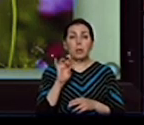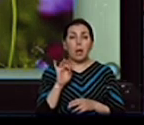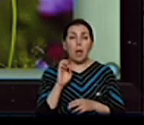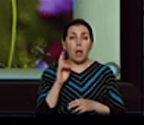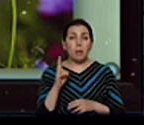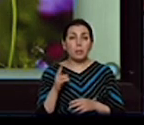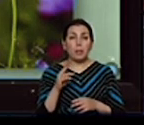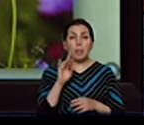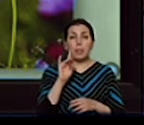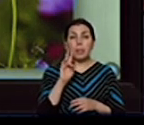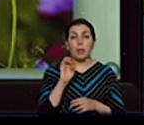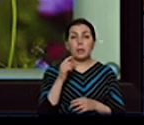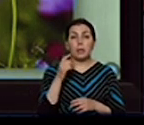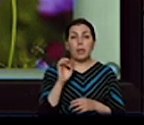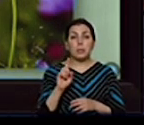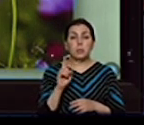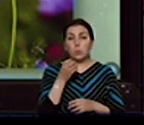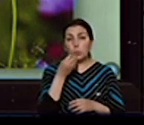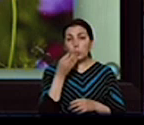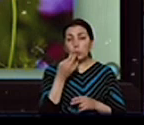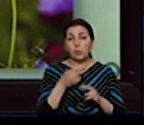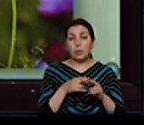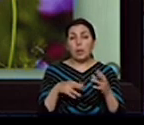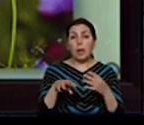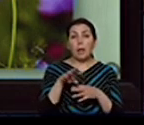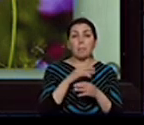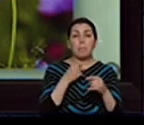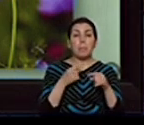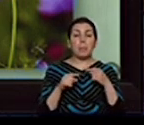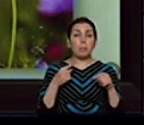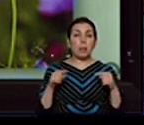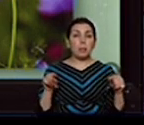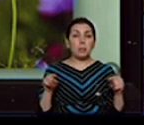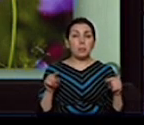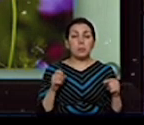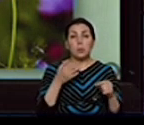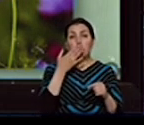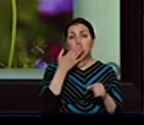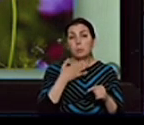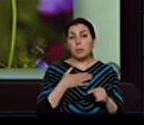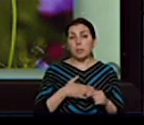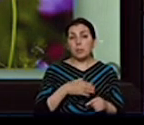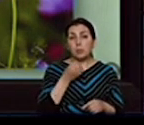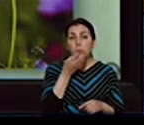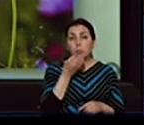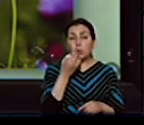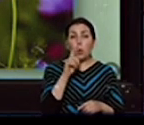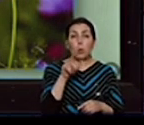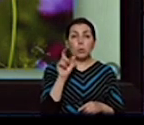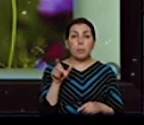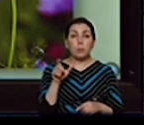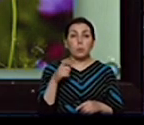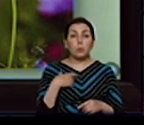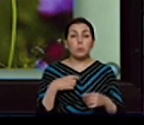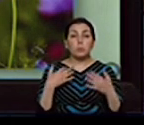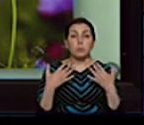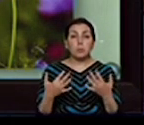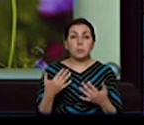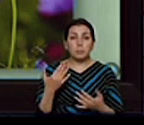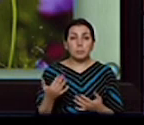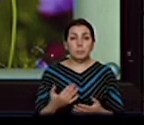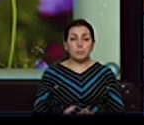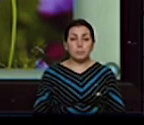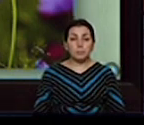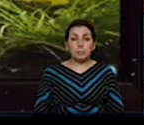marmarak, ya'ni nargis guli. Mana shu gullar o'zining xilma-xilligi, xushmanzaraligi bilan odamni o'ziga